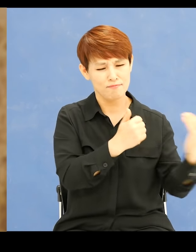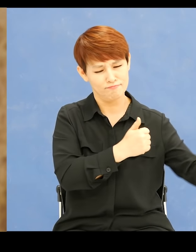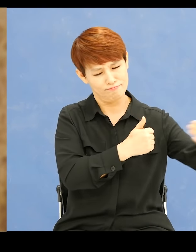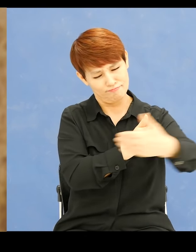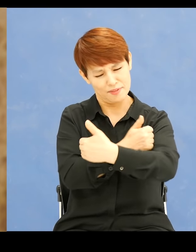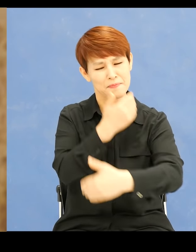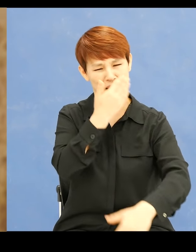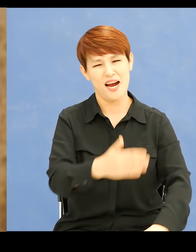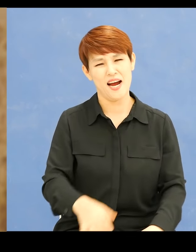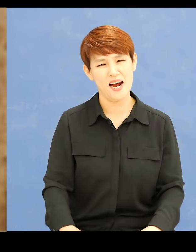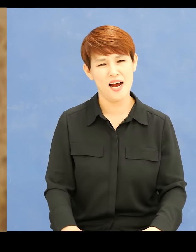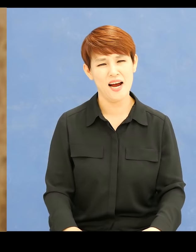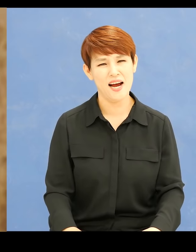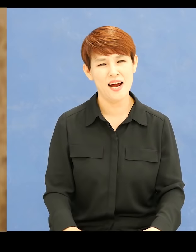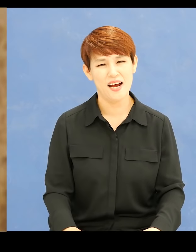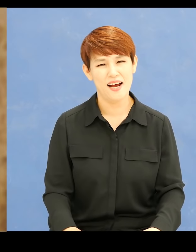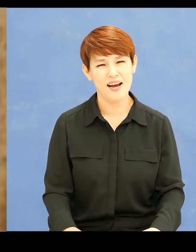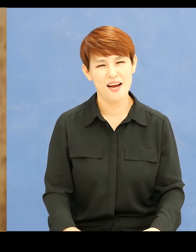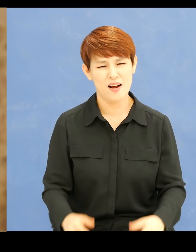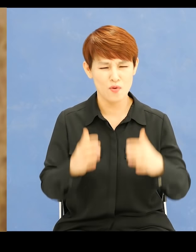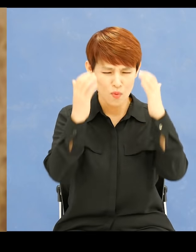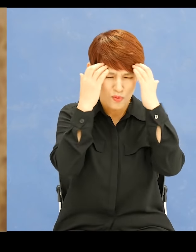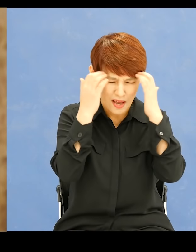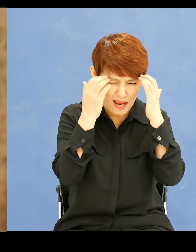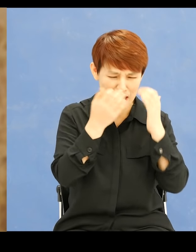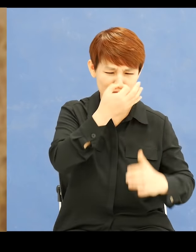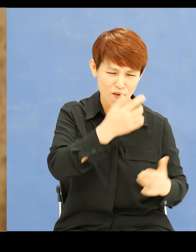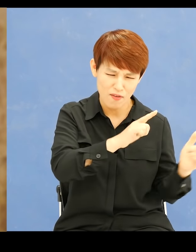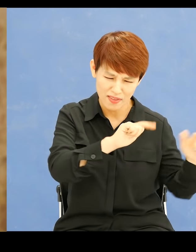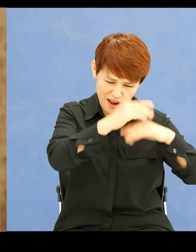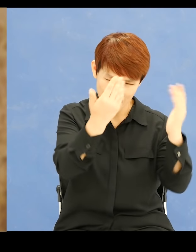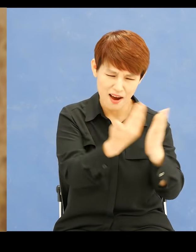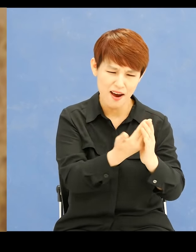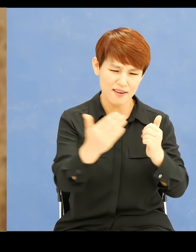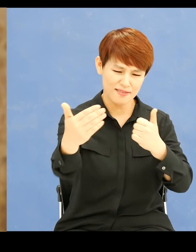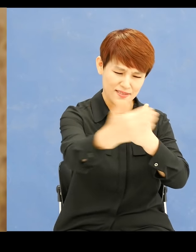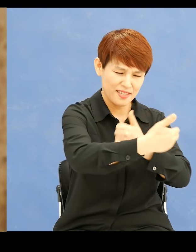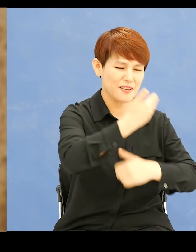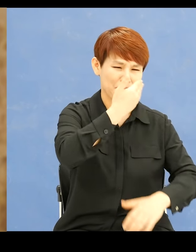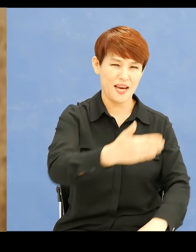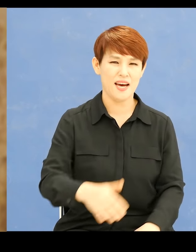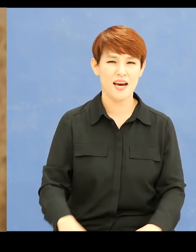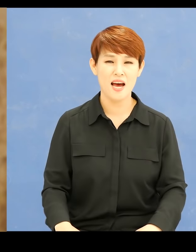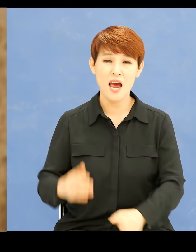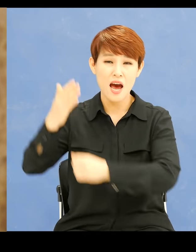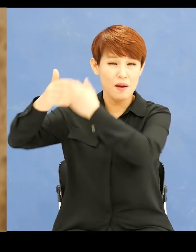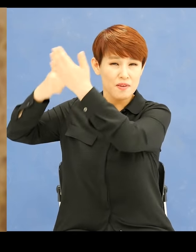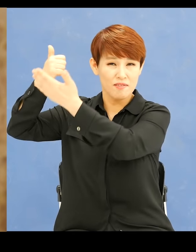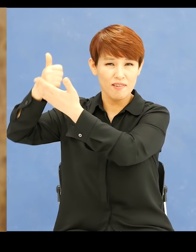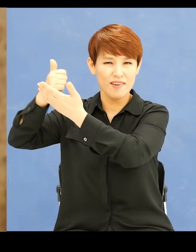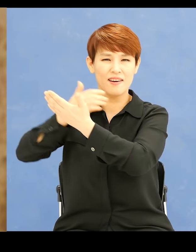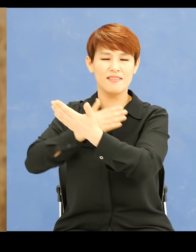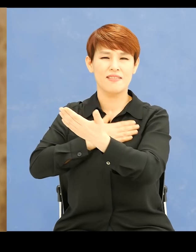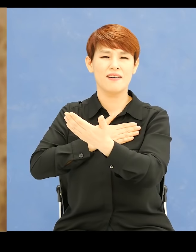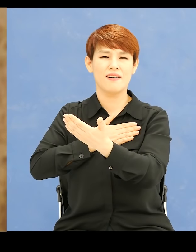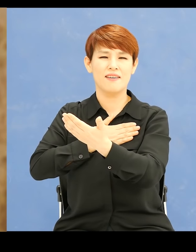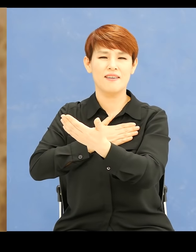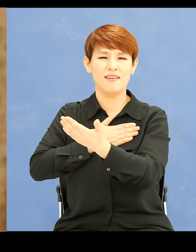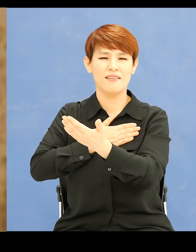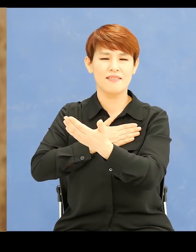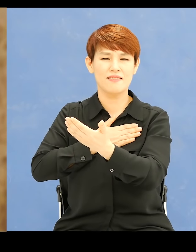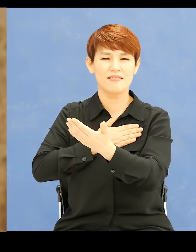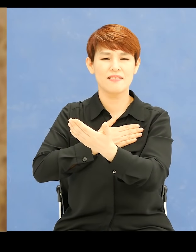택한 자녀들 앞에는 정해놓은 은혜의 때가 있다고 보고요. 네. 지금은 하나님을 신뢰하고